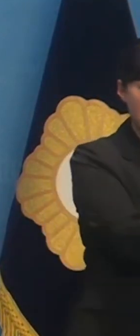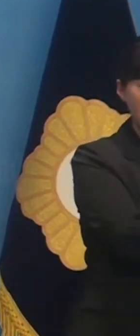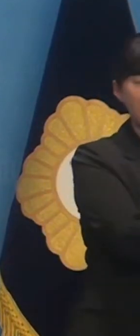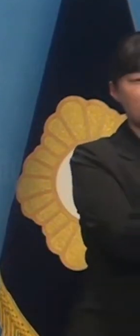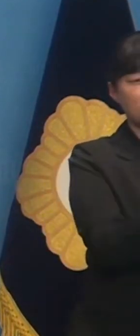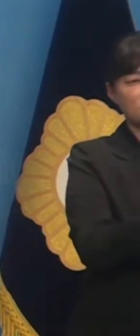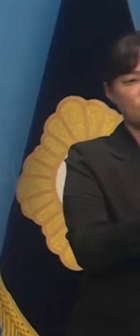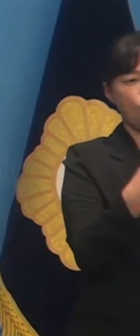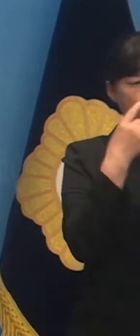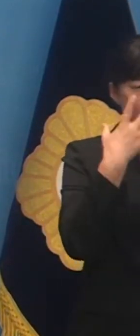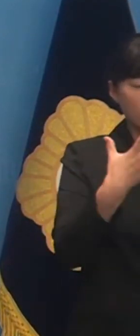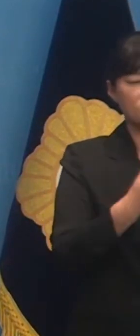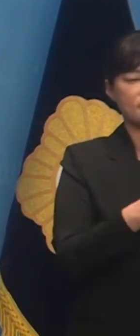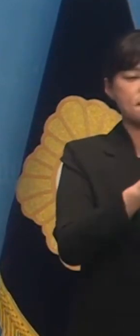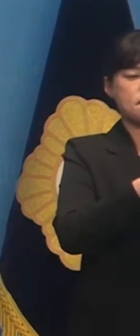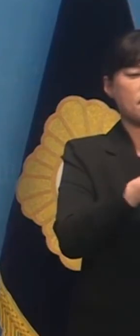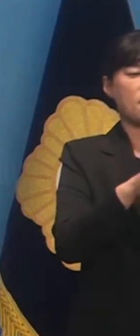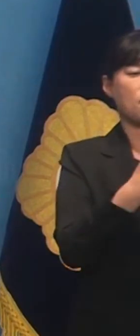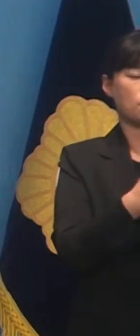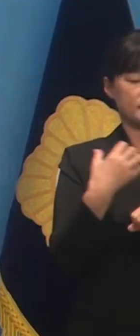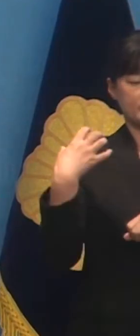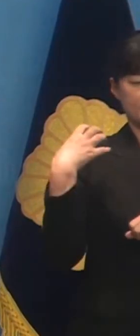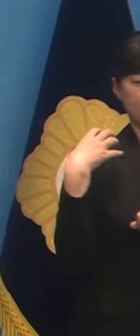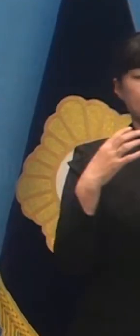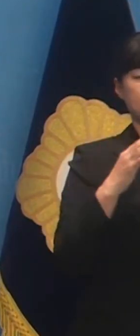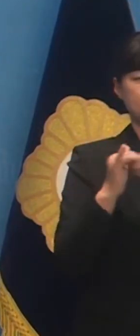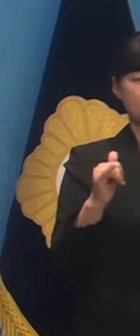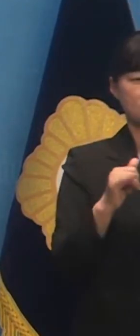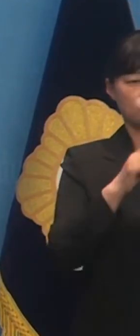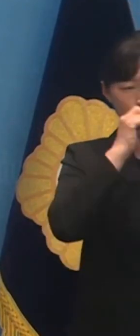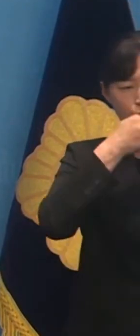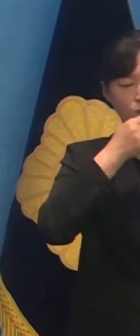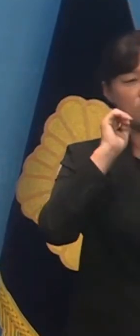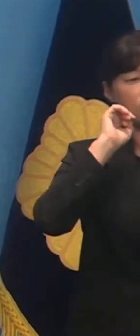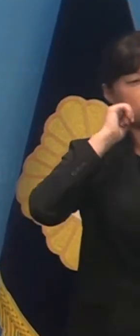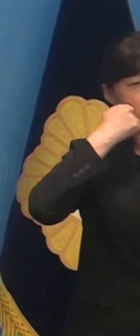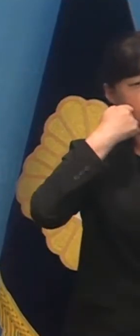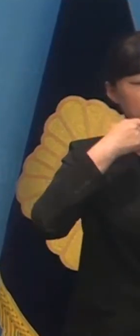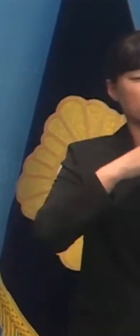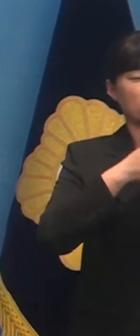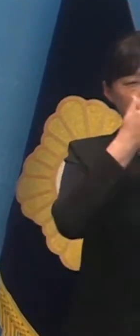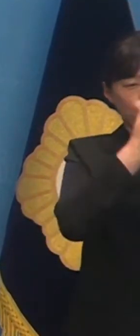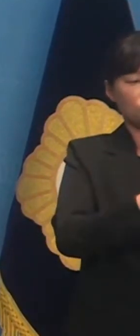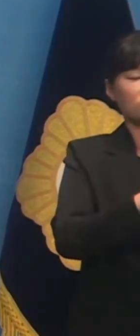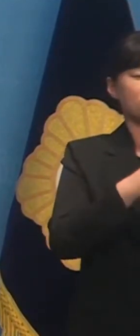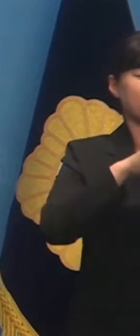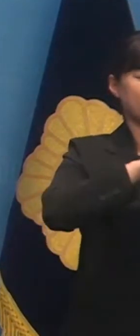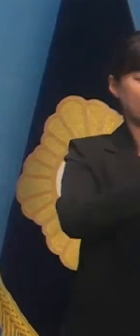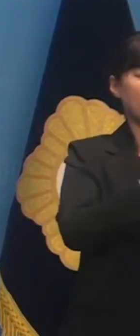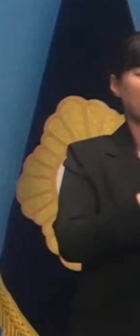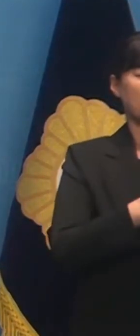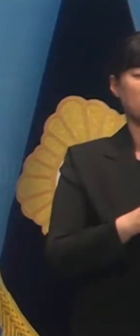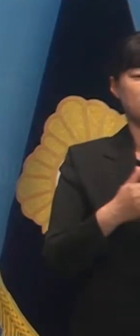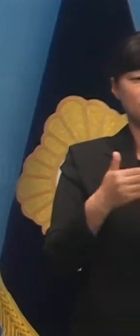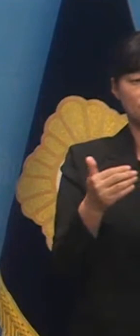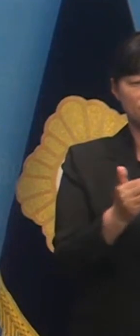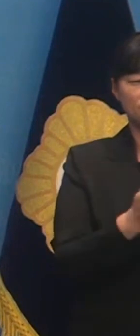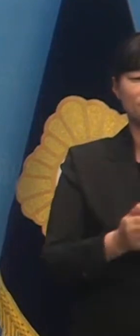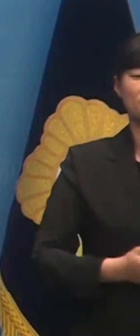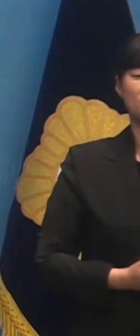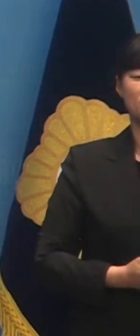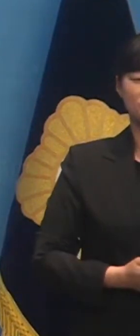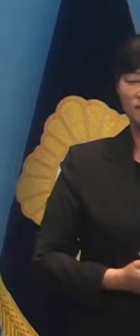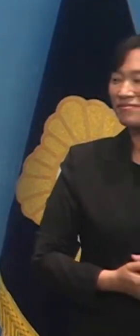사태의 뿌리를 뽑고 책임자를 단죄하겠습니다. 이상입니다.